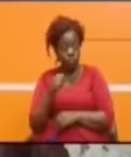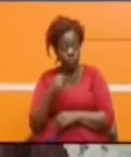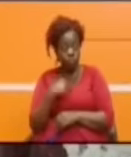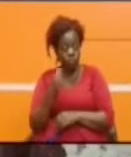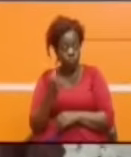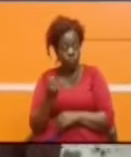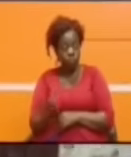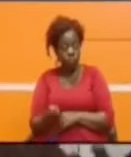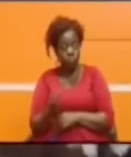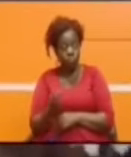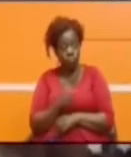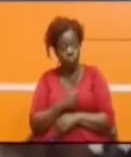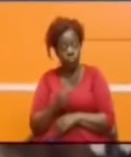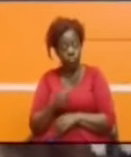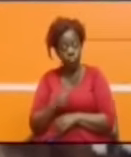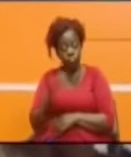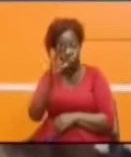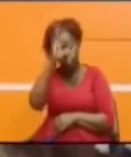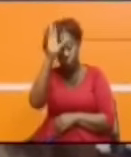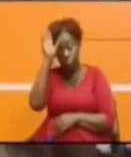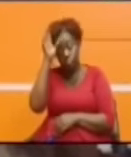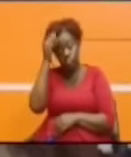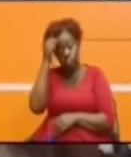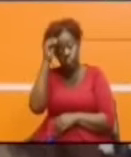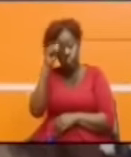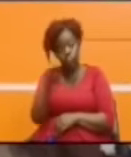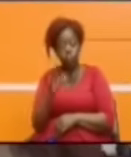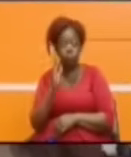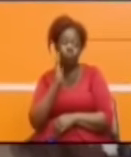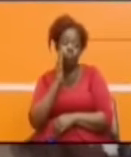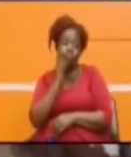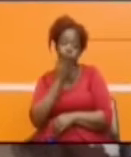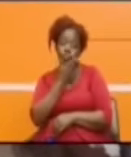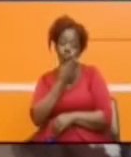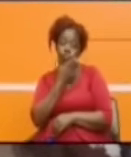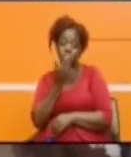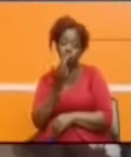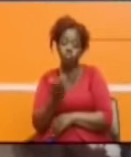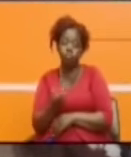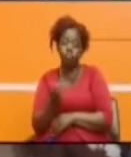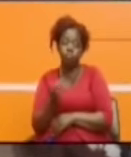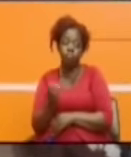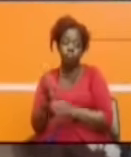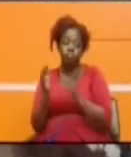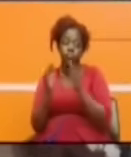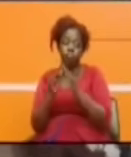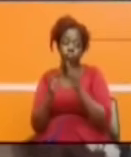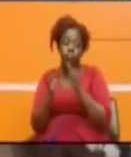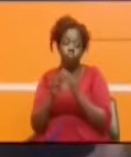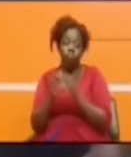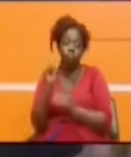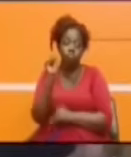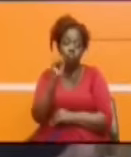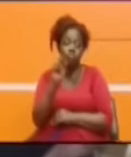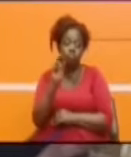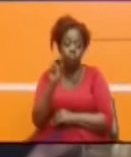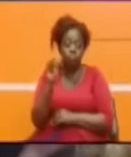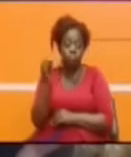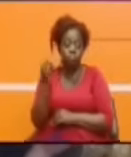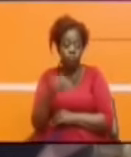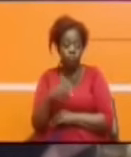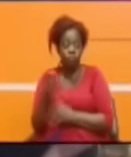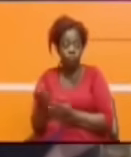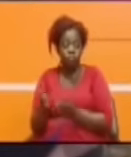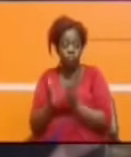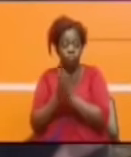me. Mama Nabagereka tusizo bako mukubagiza eri abenje Dr. Sarah Nkonge Muwonge. Dr. Nkonge